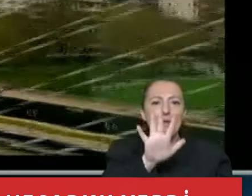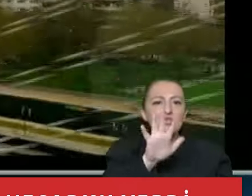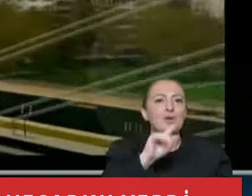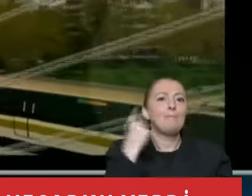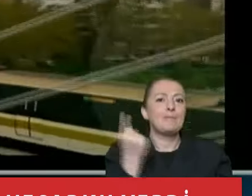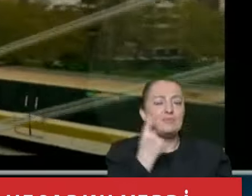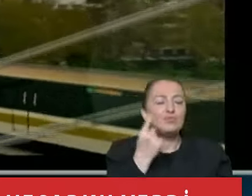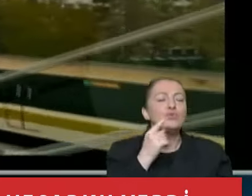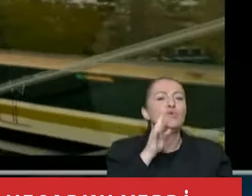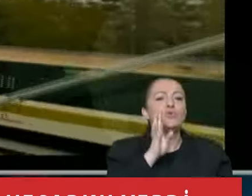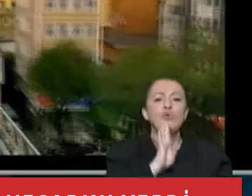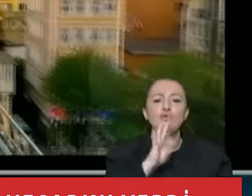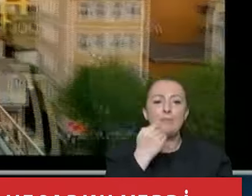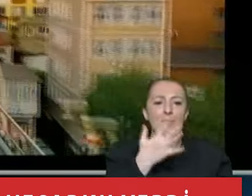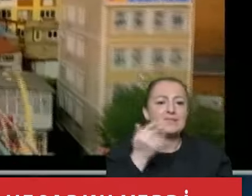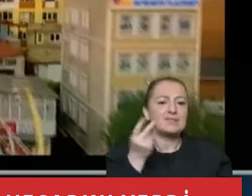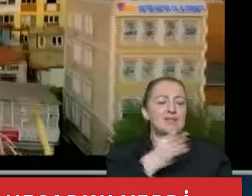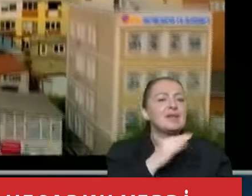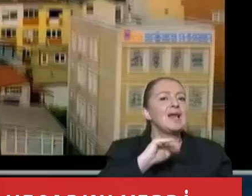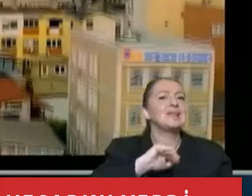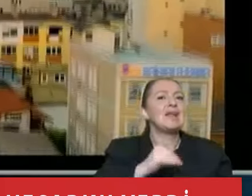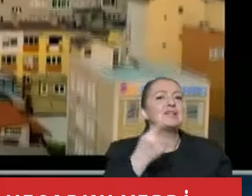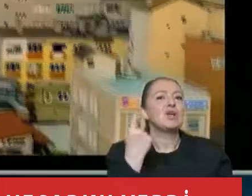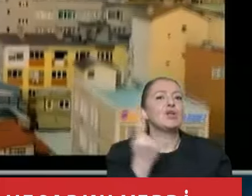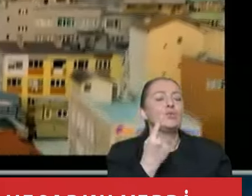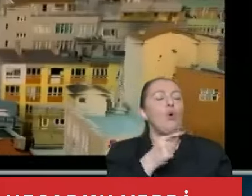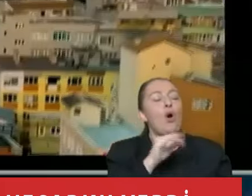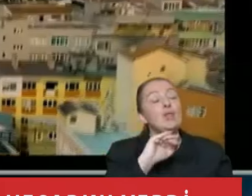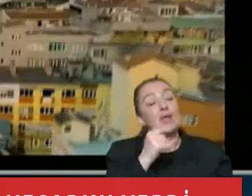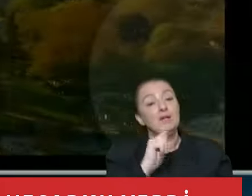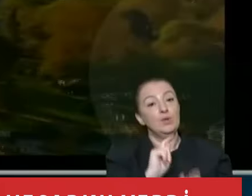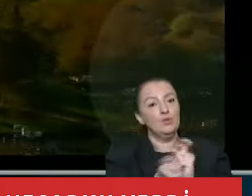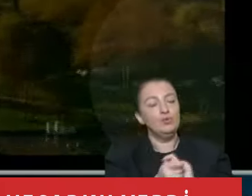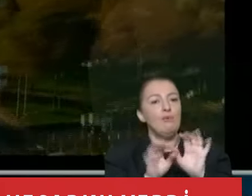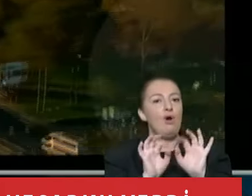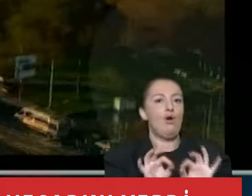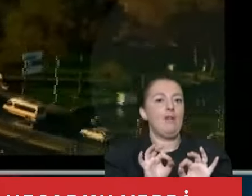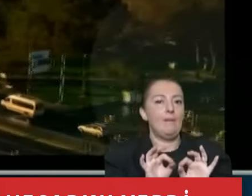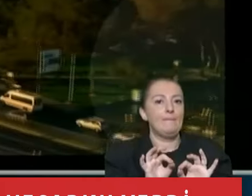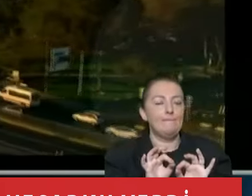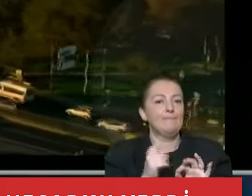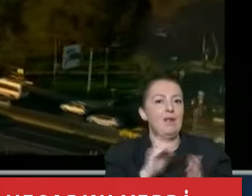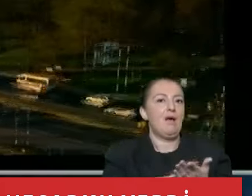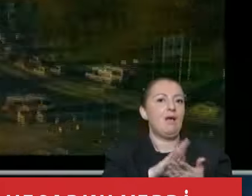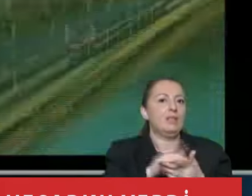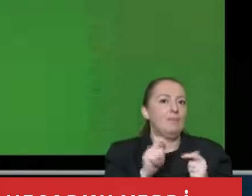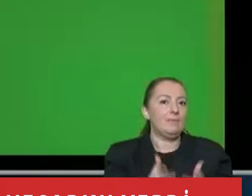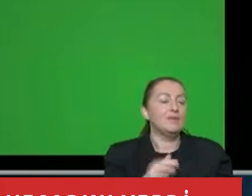taksi dolmuş taksiye dönüştürerek önemli bir adıma atmış olduk değerli meclis üyesi